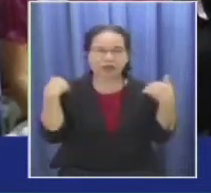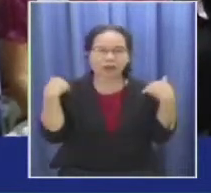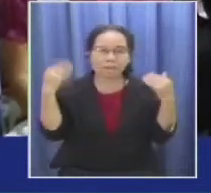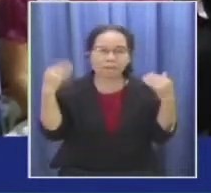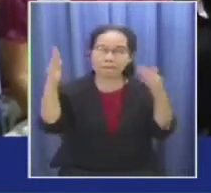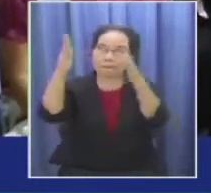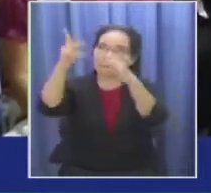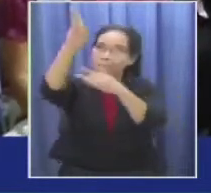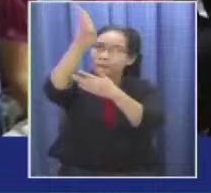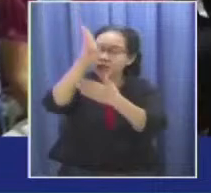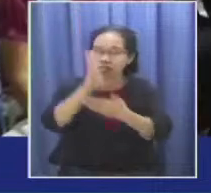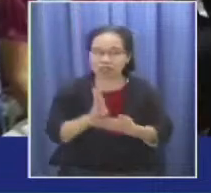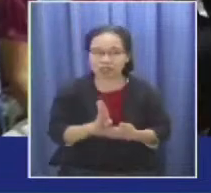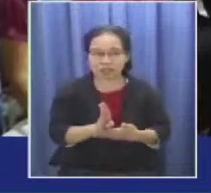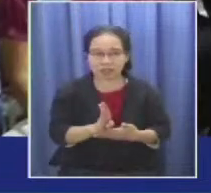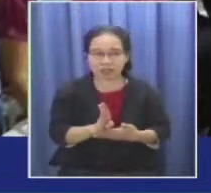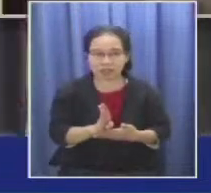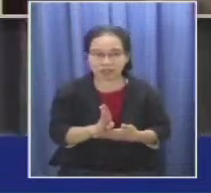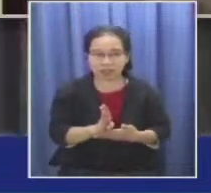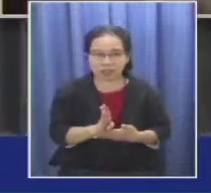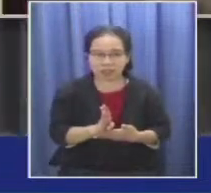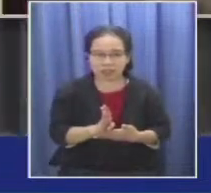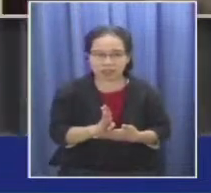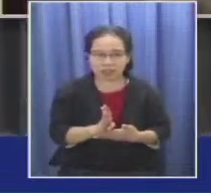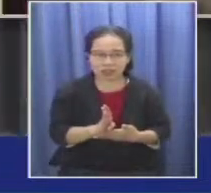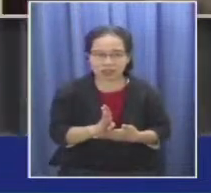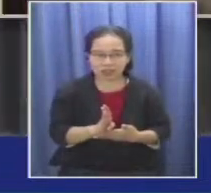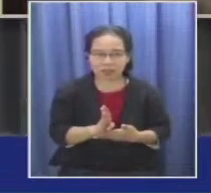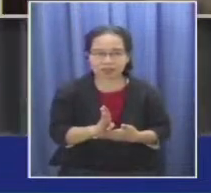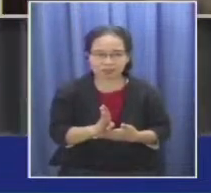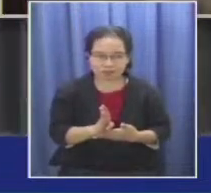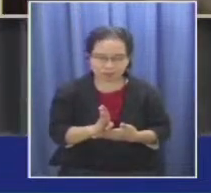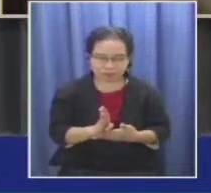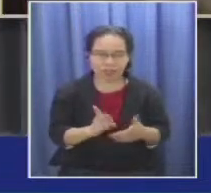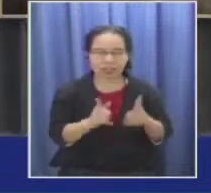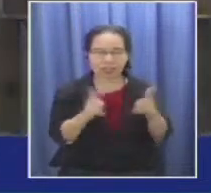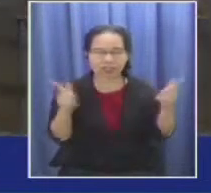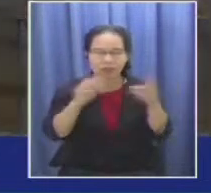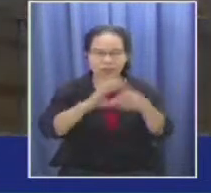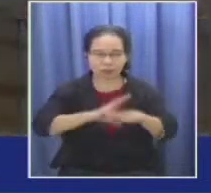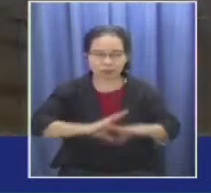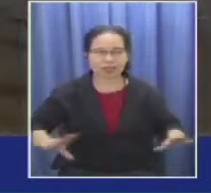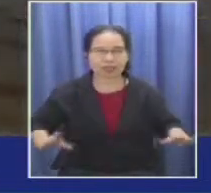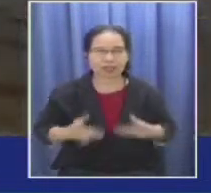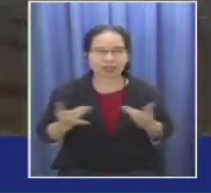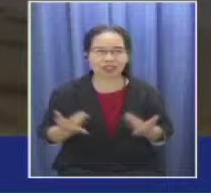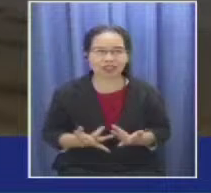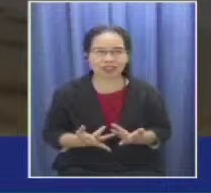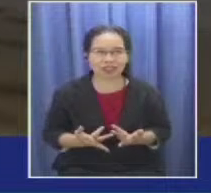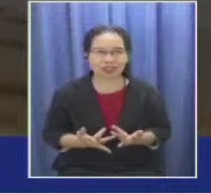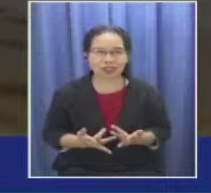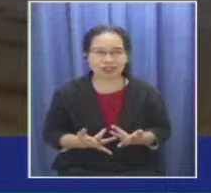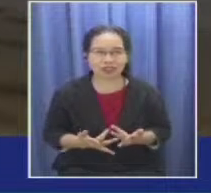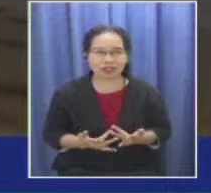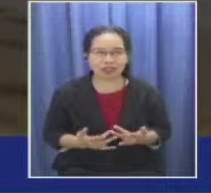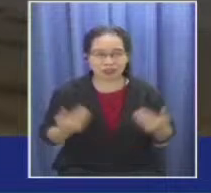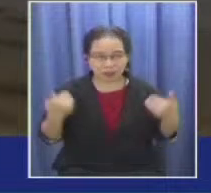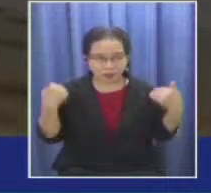yɛ wɔnyankopɔn na homobrum no abra ewiemhyɛn be gina yɛ no